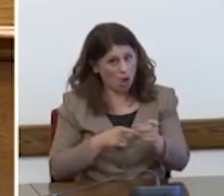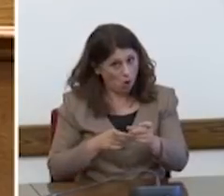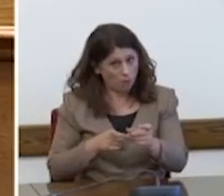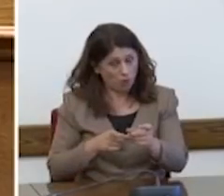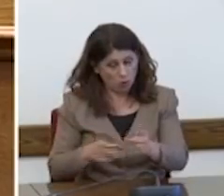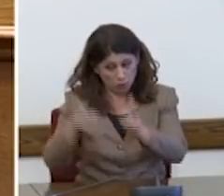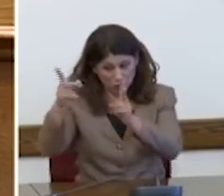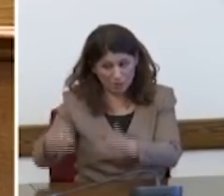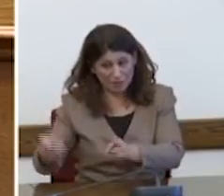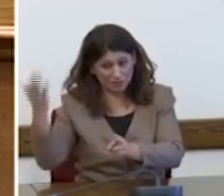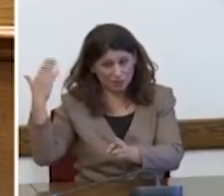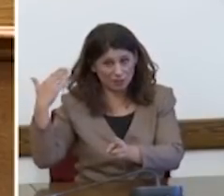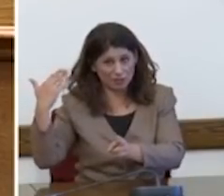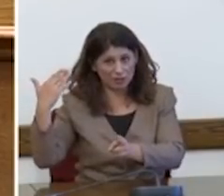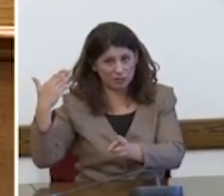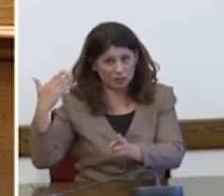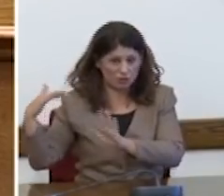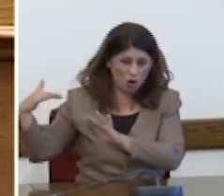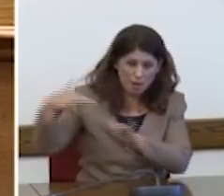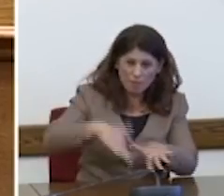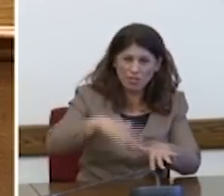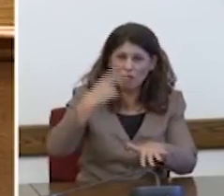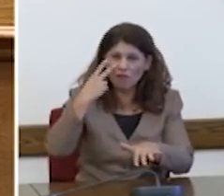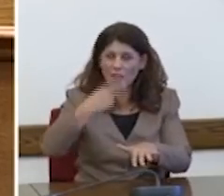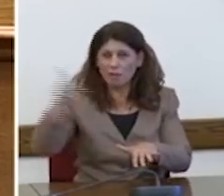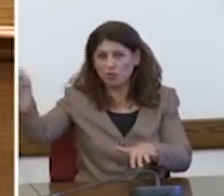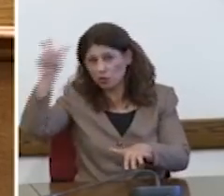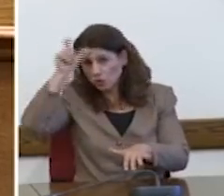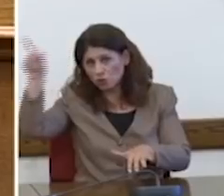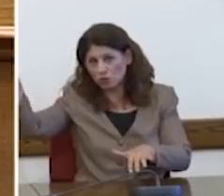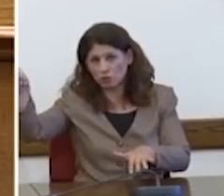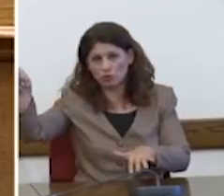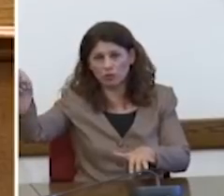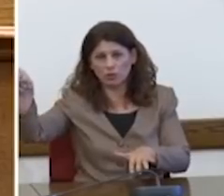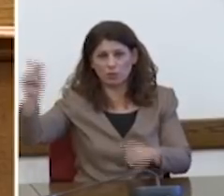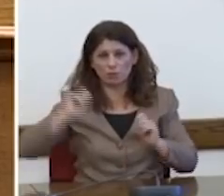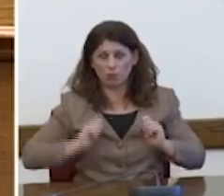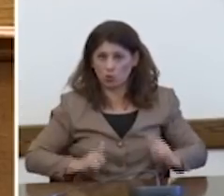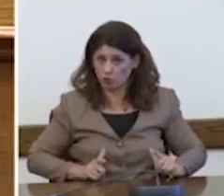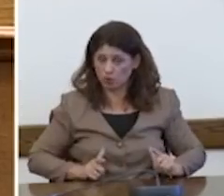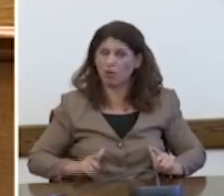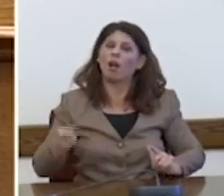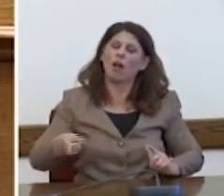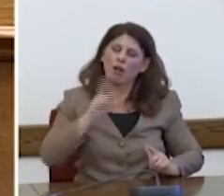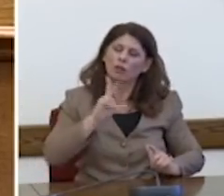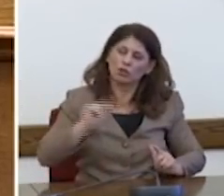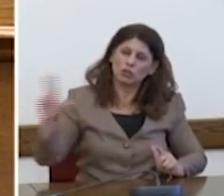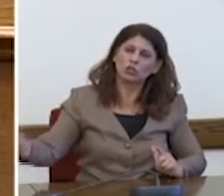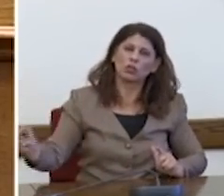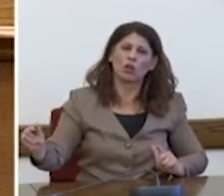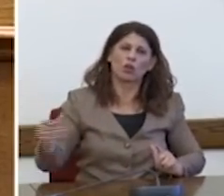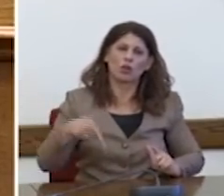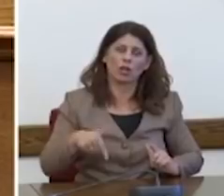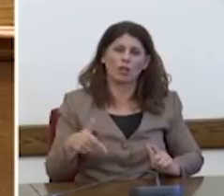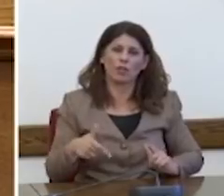του παρελθόντος την ανακίνηση των επιθετικών βλέψεων της τουρκικής άρχουσας τάξης, άλλο τόσο θα τις αποτρέψουν